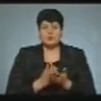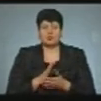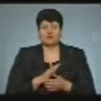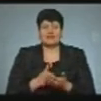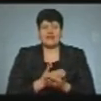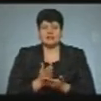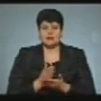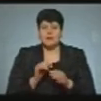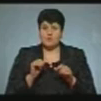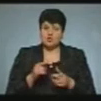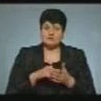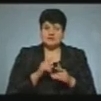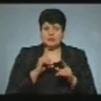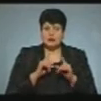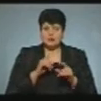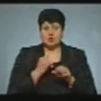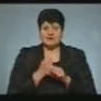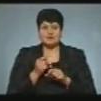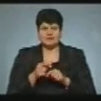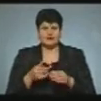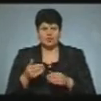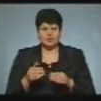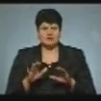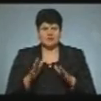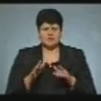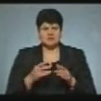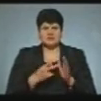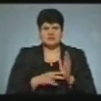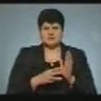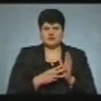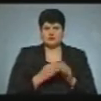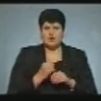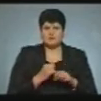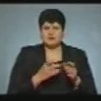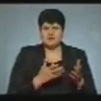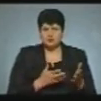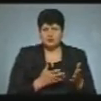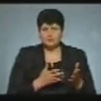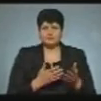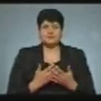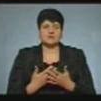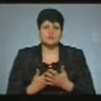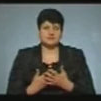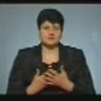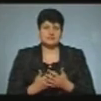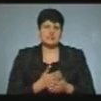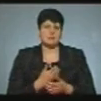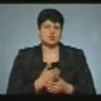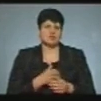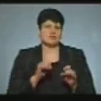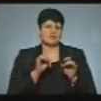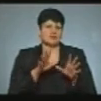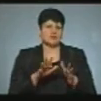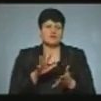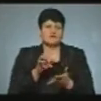Чи може міська рада, в принципі, робити такі кроки, які трапилися саме з аптекою номер 78, тобто забажати передати в